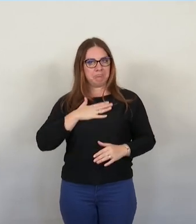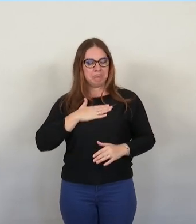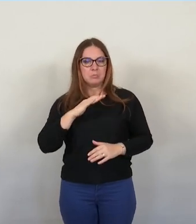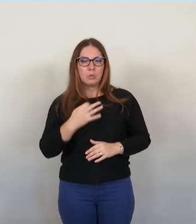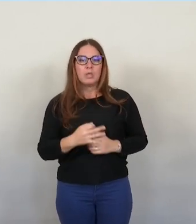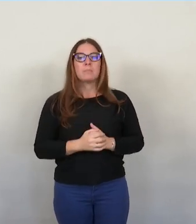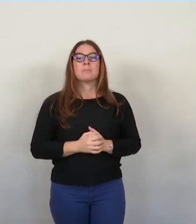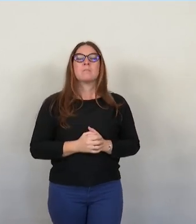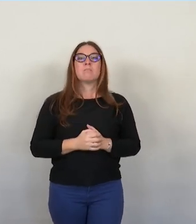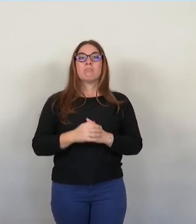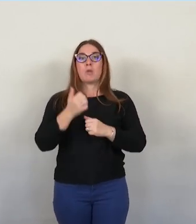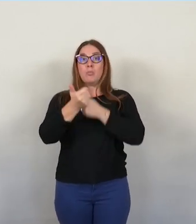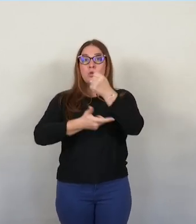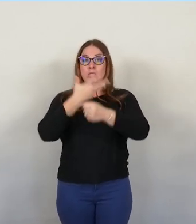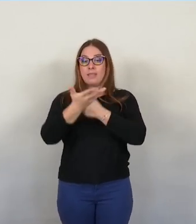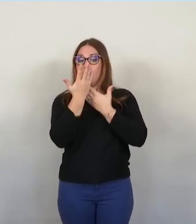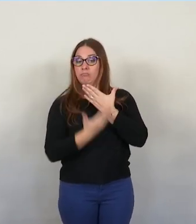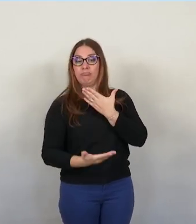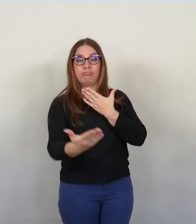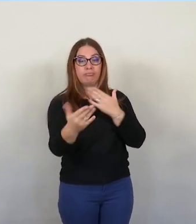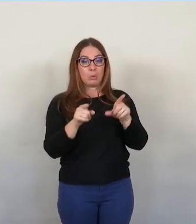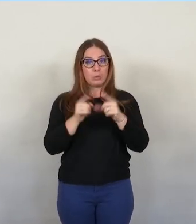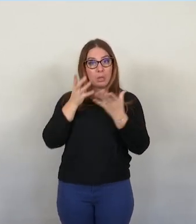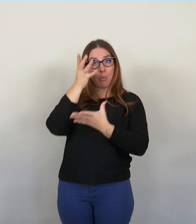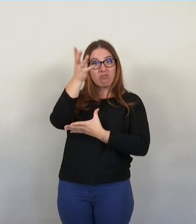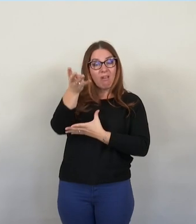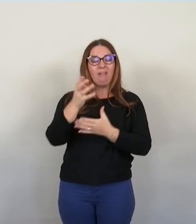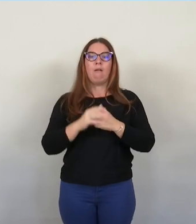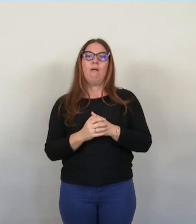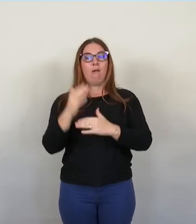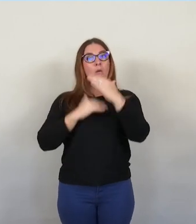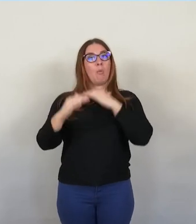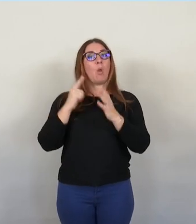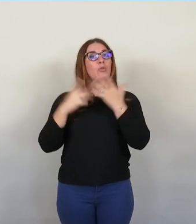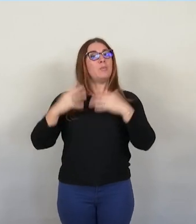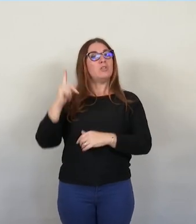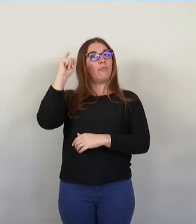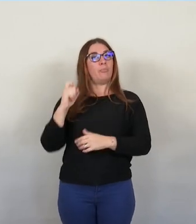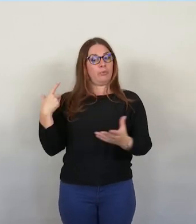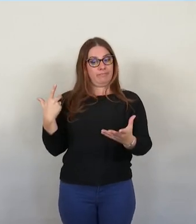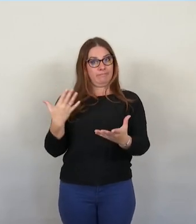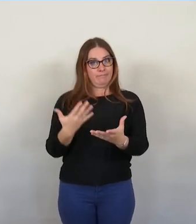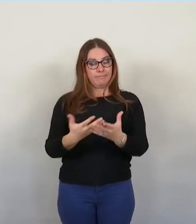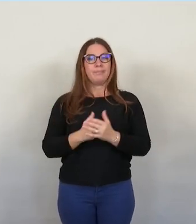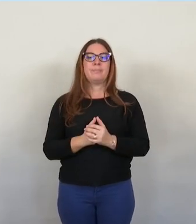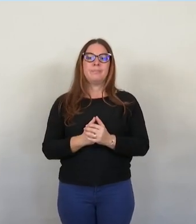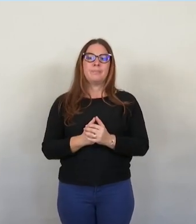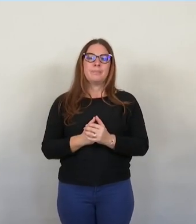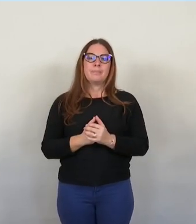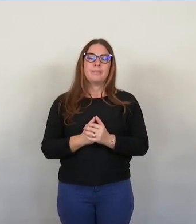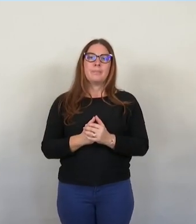sujet pour les prochaines années et depuis le le plan que nous avons lancé en 2019 pas forcément